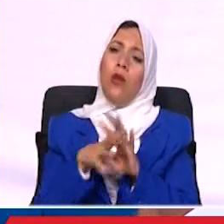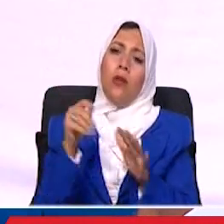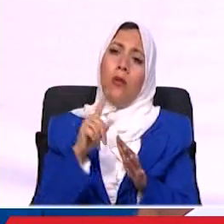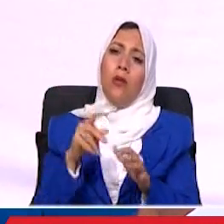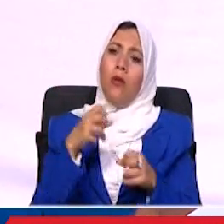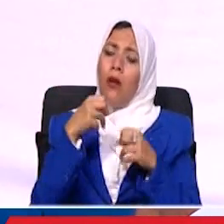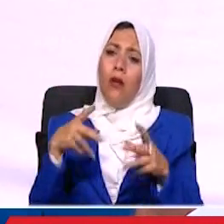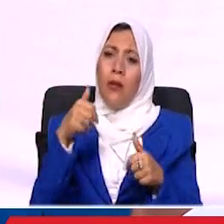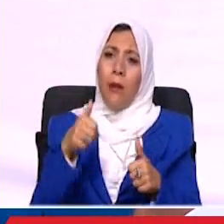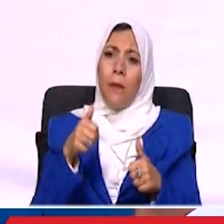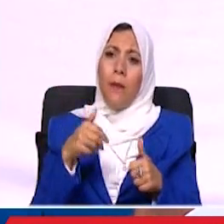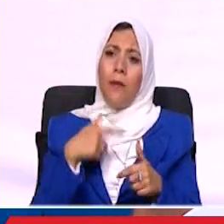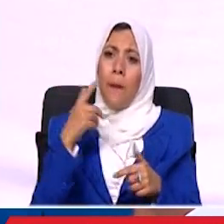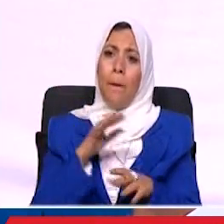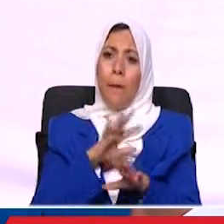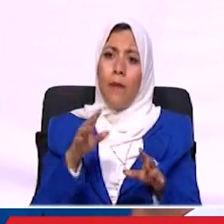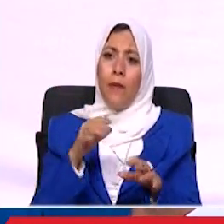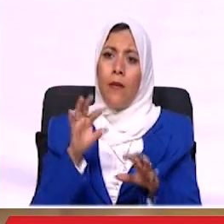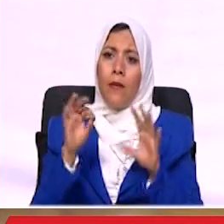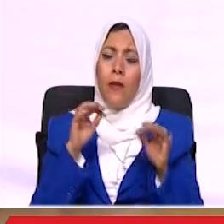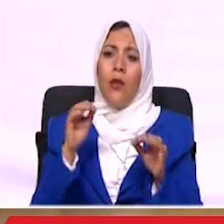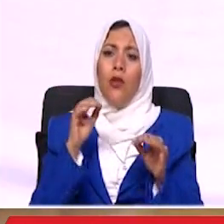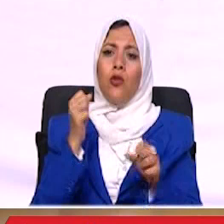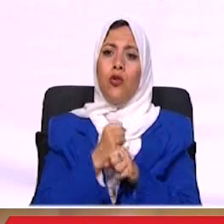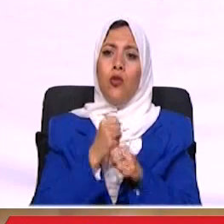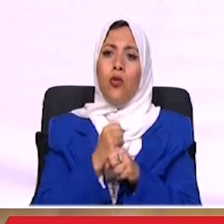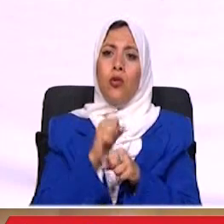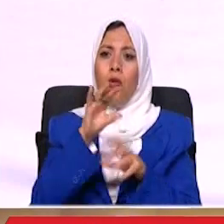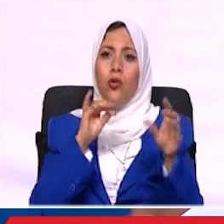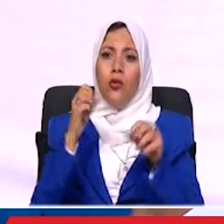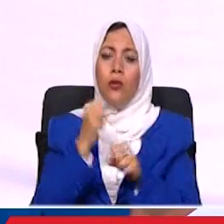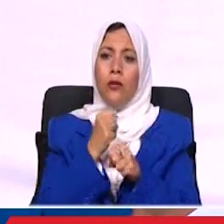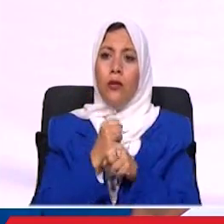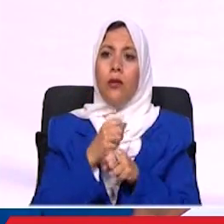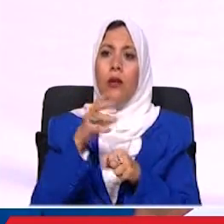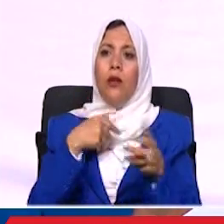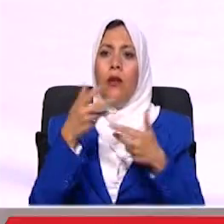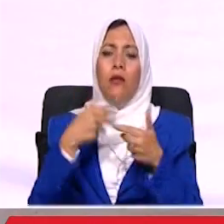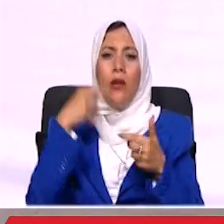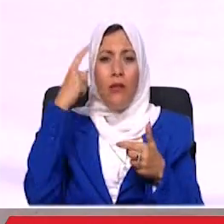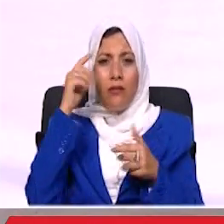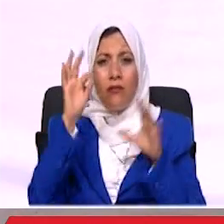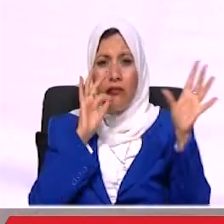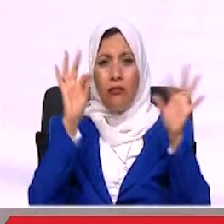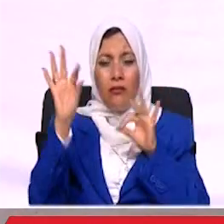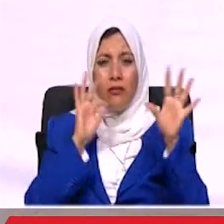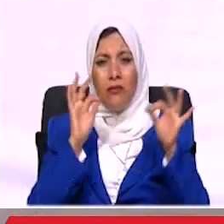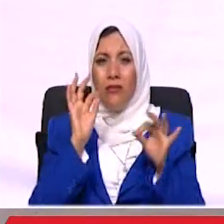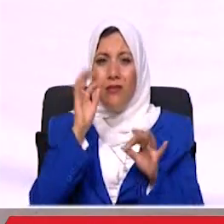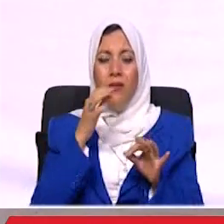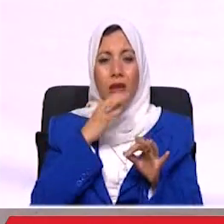كانش محتاج يعمل كده اتس اوكي، بس اللي انا عملته مشهد مبسوط. من الفيلم ولا مشهد، دي حاجات بقى